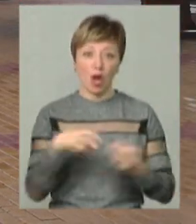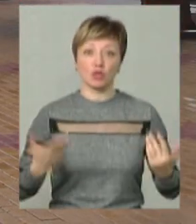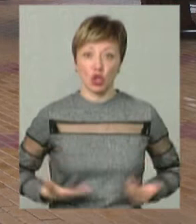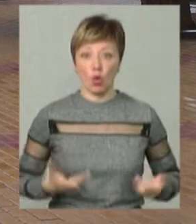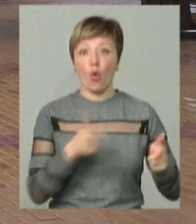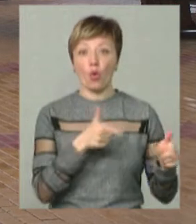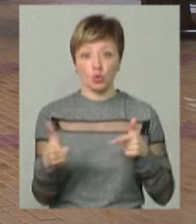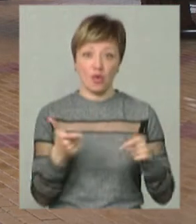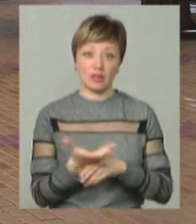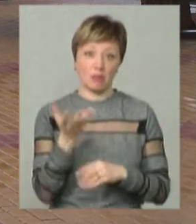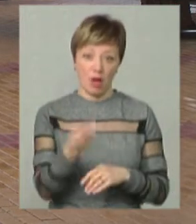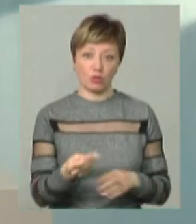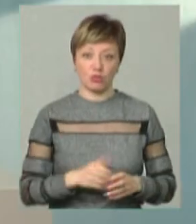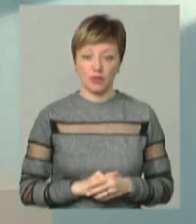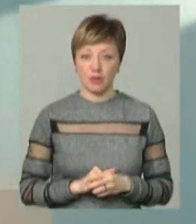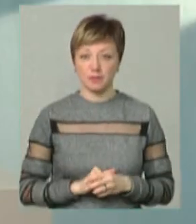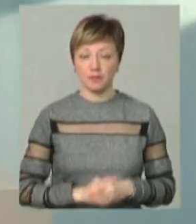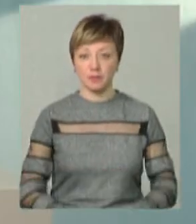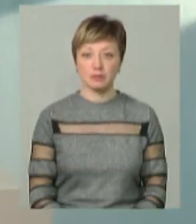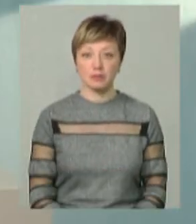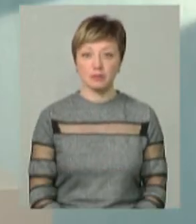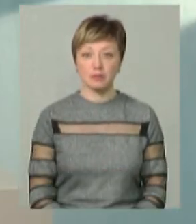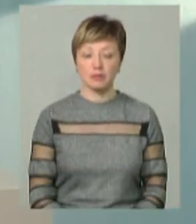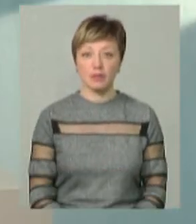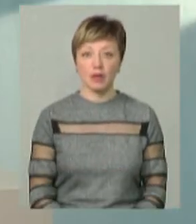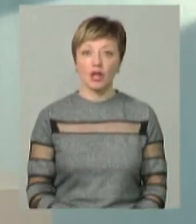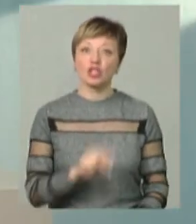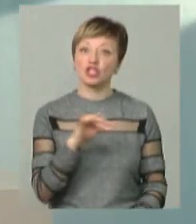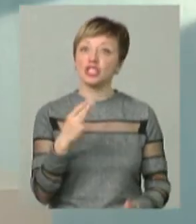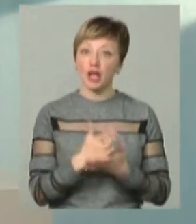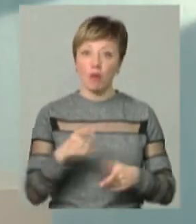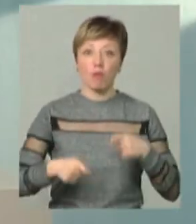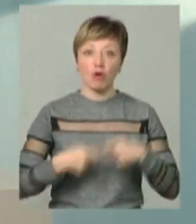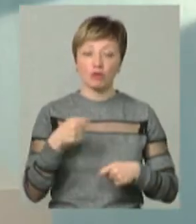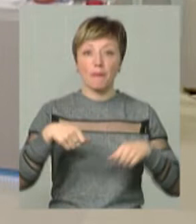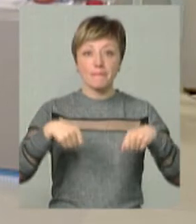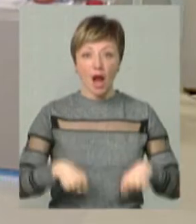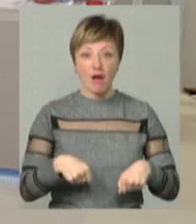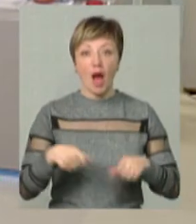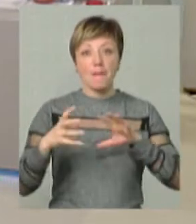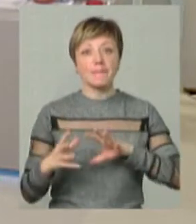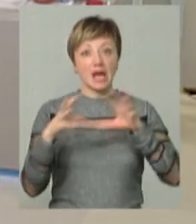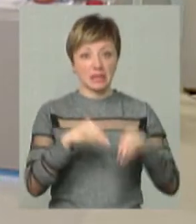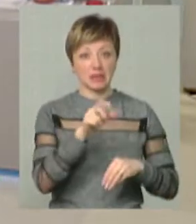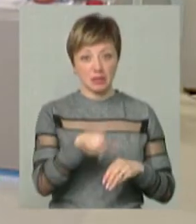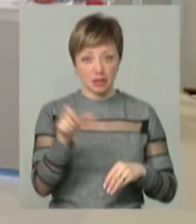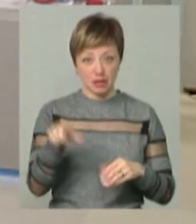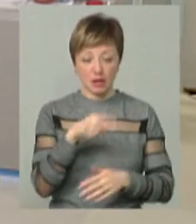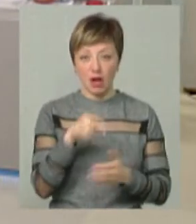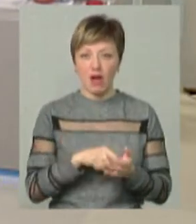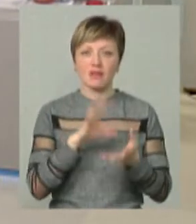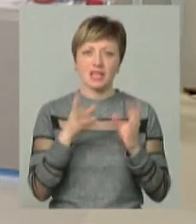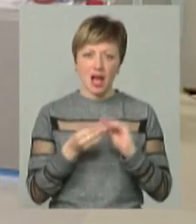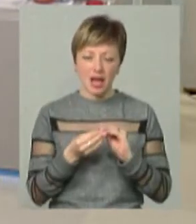житло і готові за нього сплачувати. Чи є тут порушення прав внутрішньо переміщених осіб? Ну, взагалі, орендні відносини